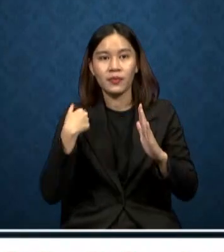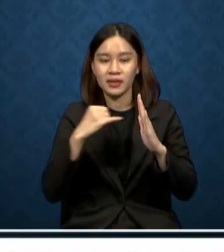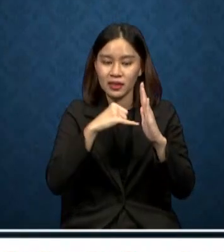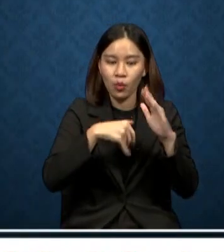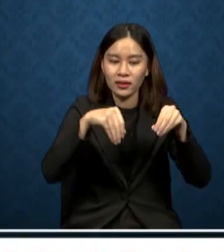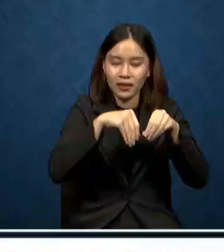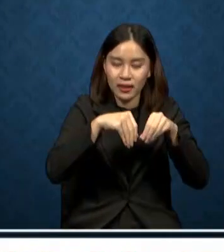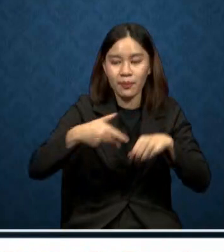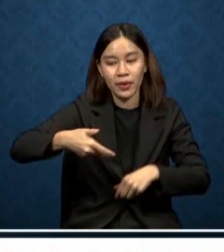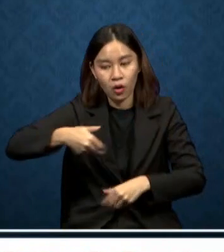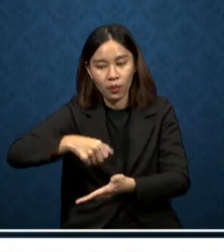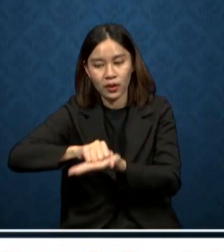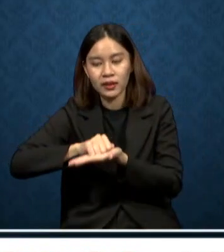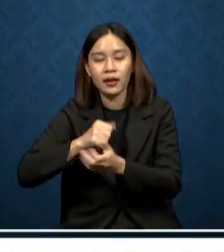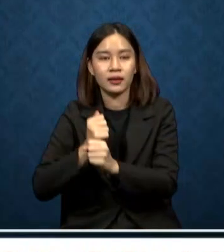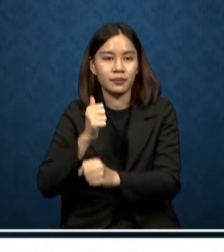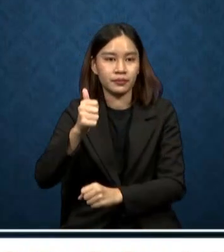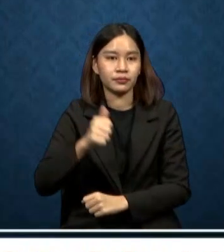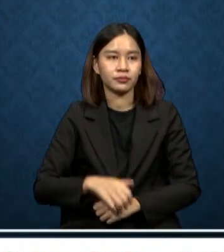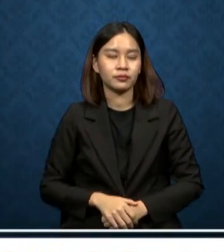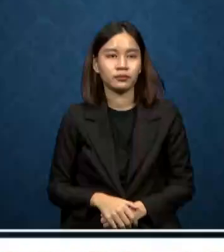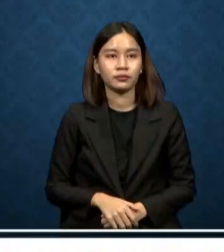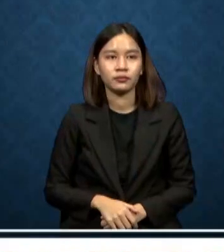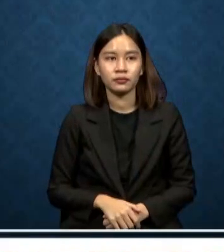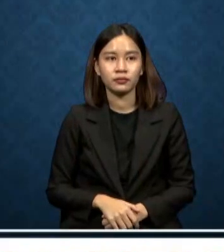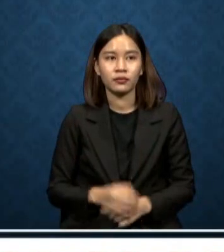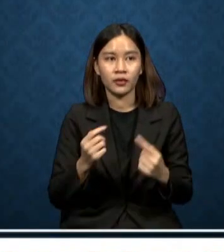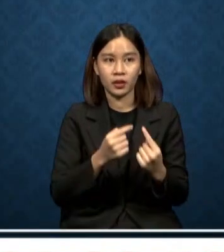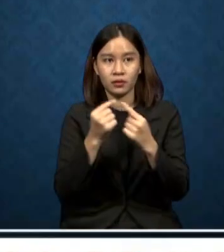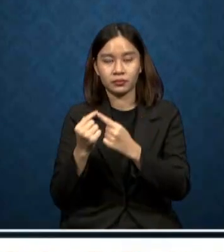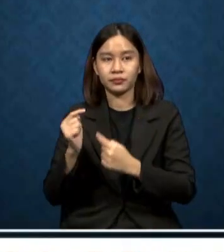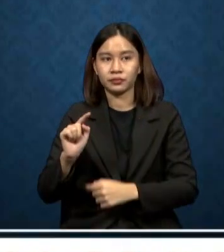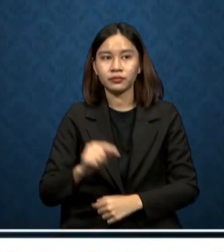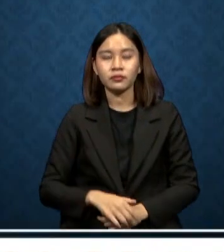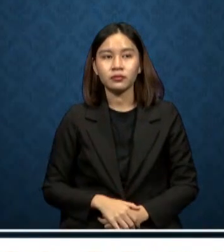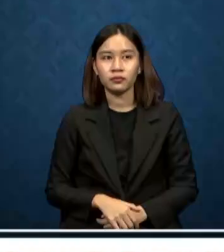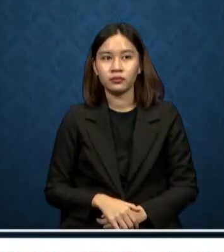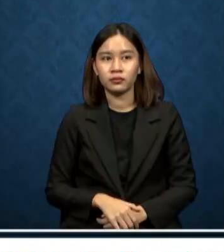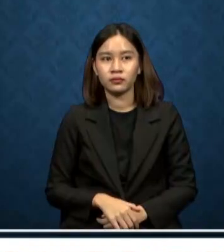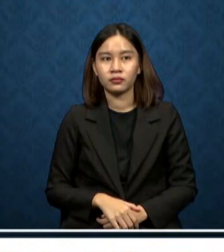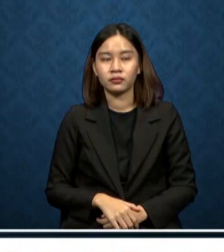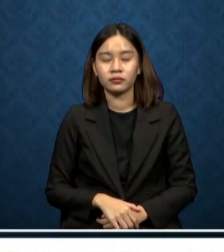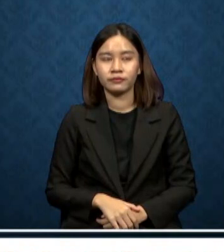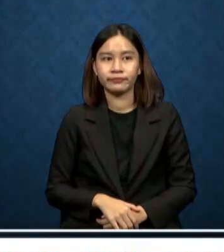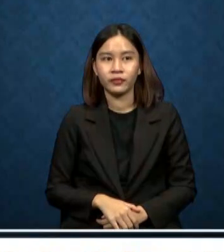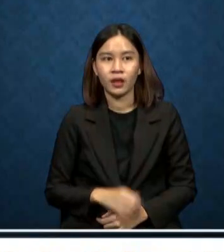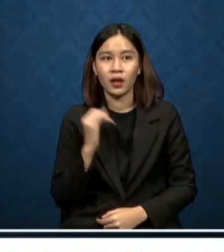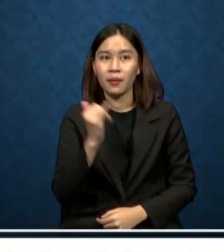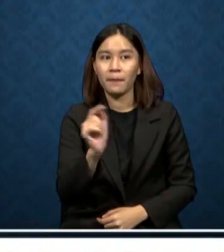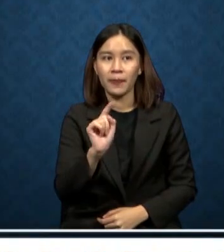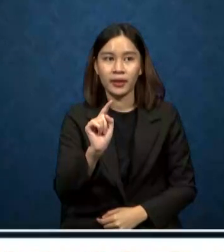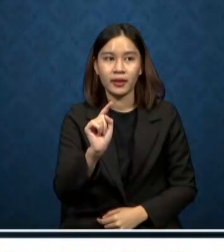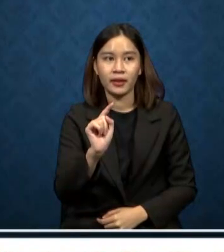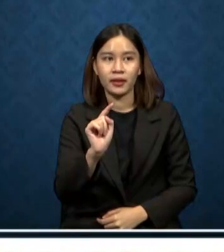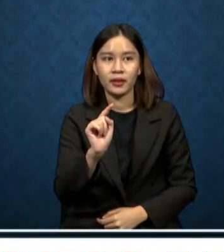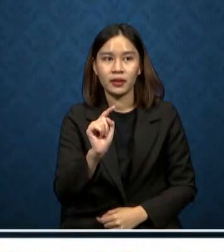ดใล้เคียงกมาใช้บราษการได้ด้วยนะครับต่มาอีกอันหนึ่ง ซึ่งเราไปที่บราษัทจชาลัตรั